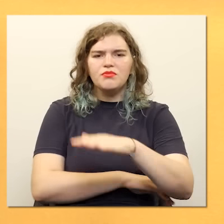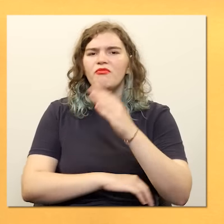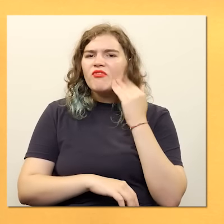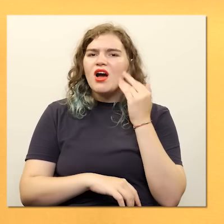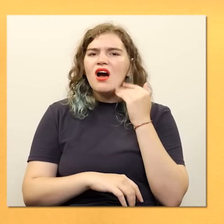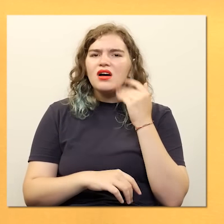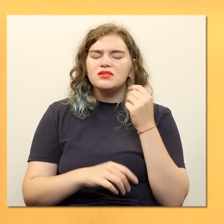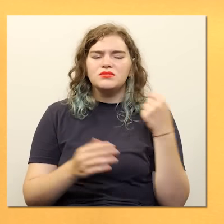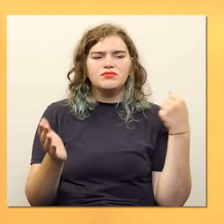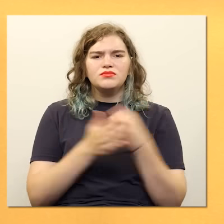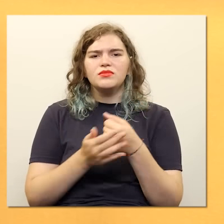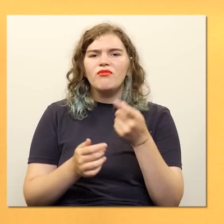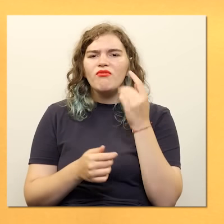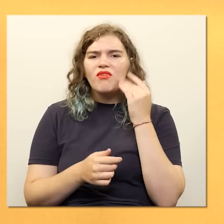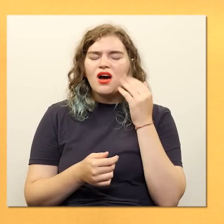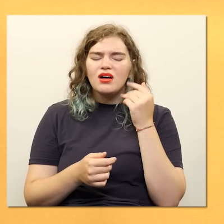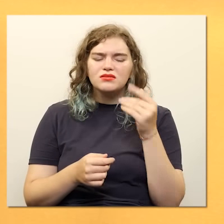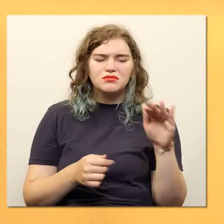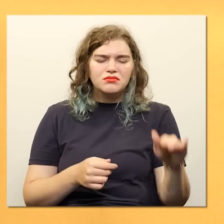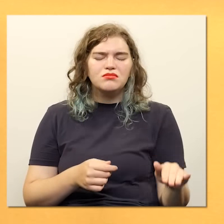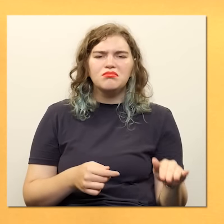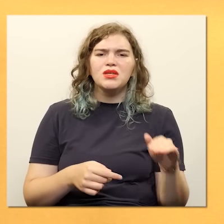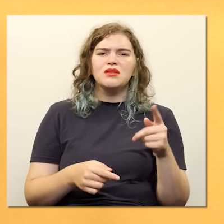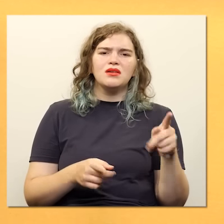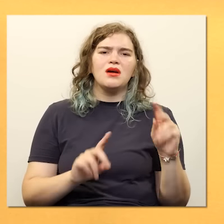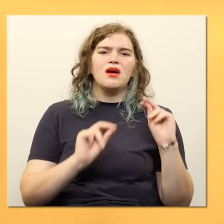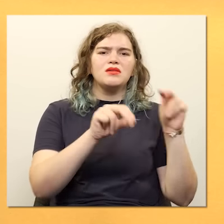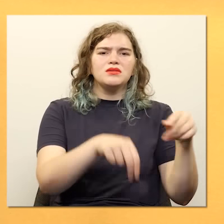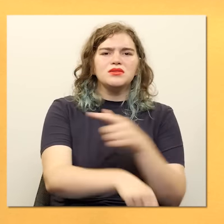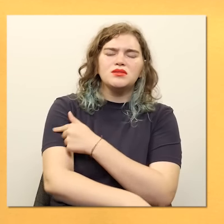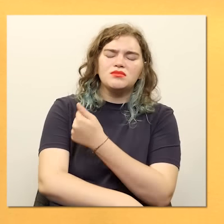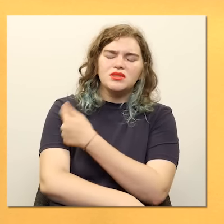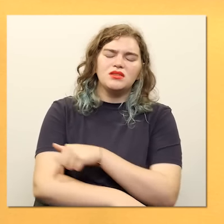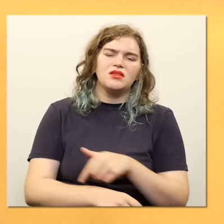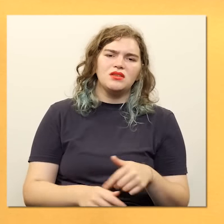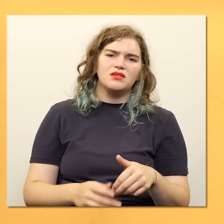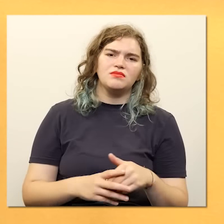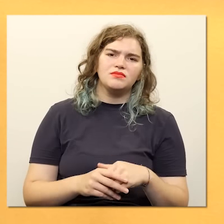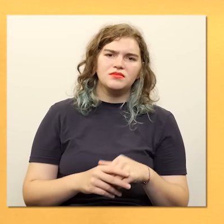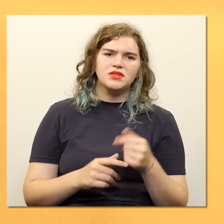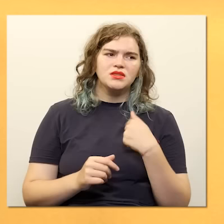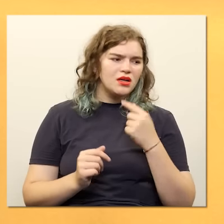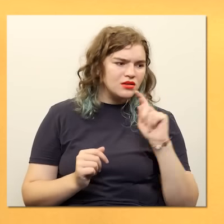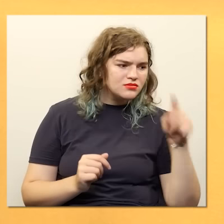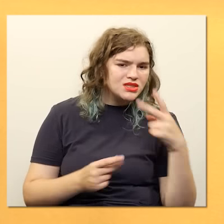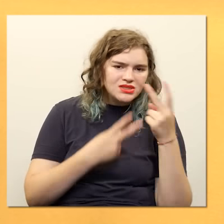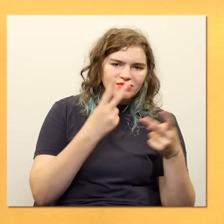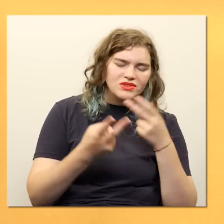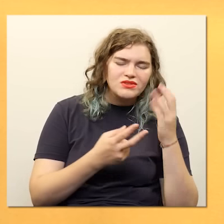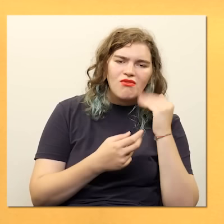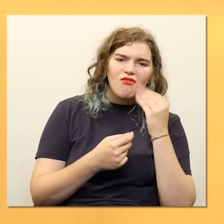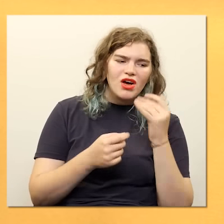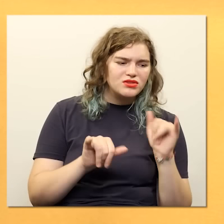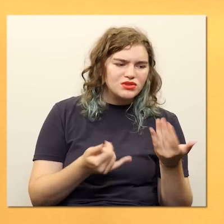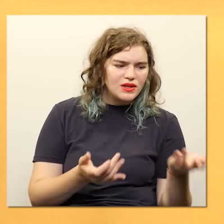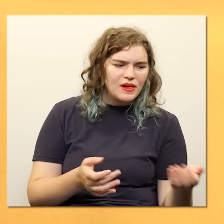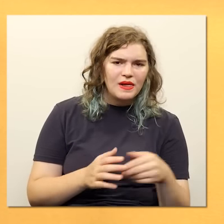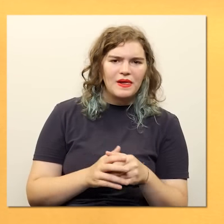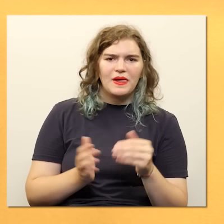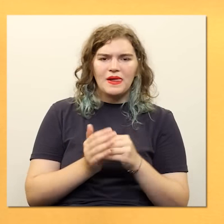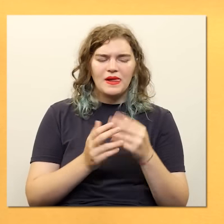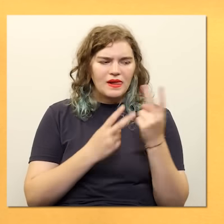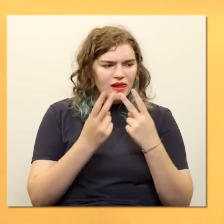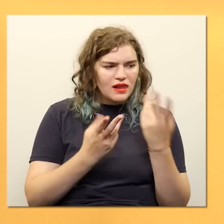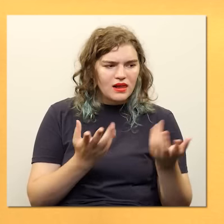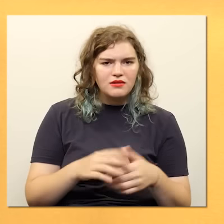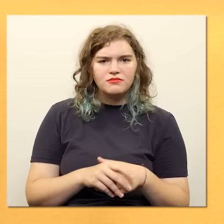Și a ajuns în spital fetița aia. A ajuns în spital și noi ne-am dus în vizită la ea, nu? Cum să nu